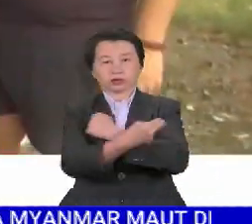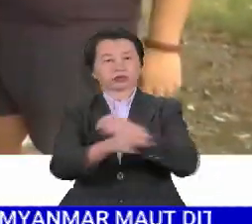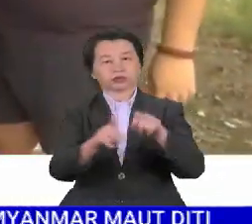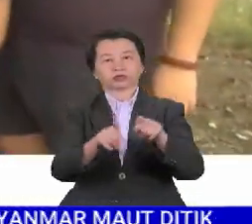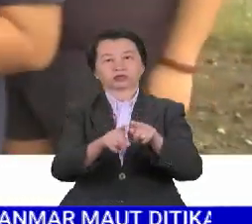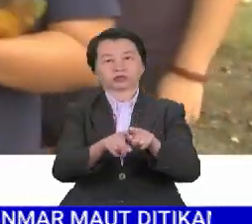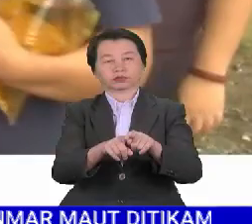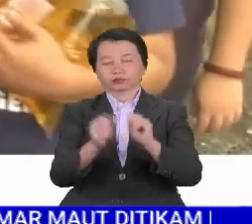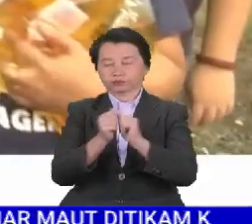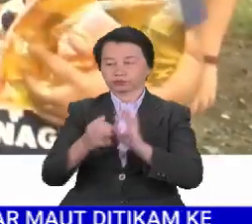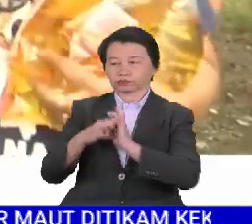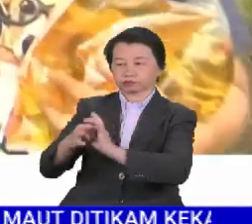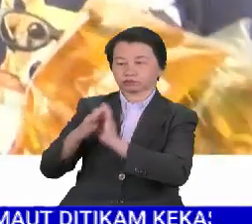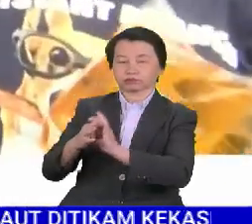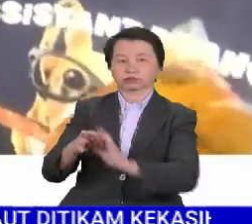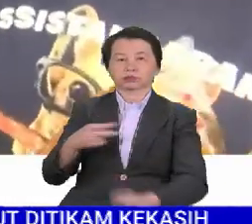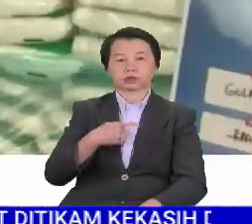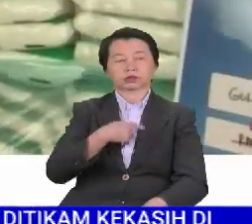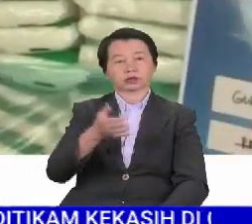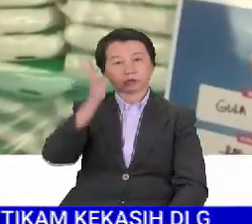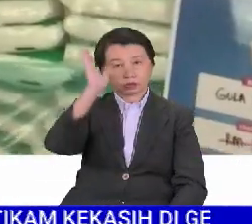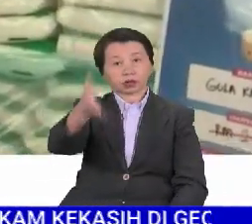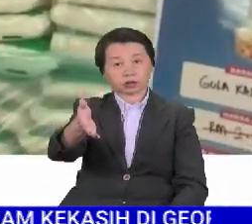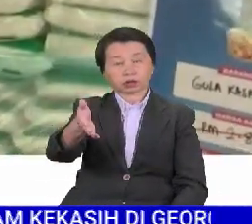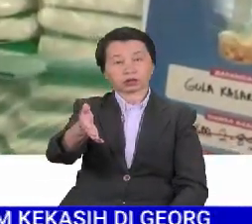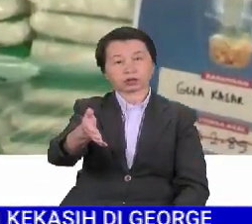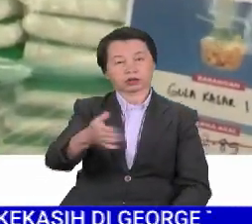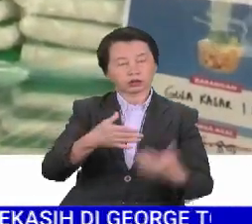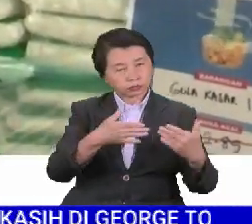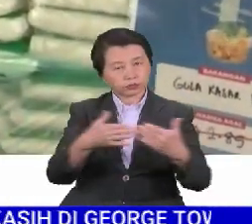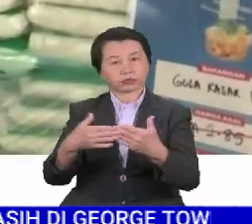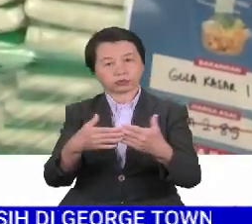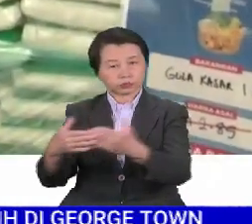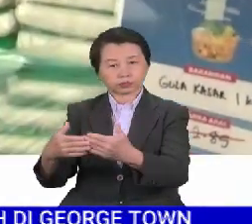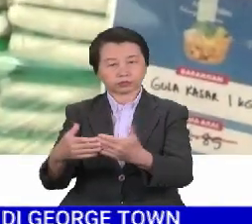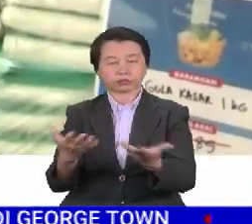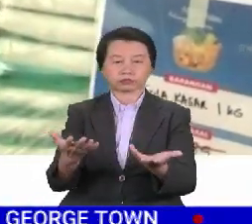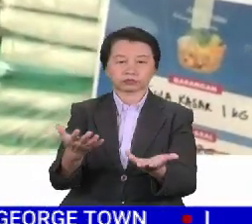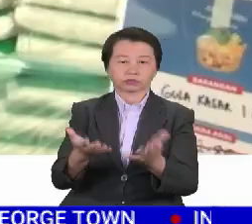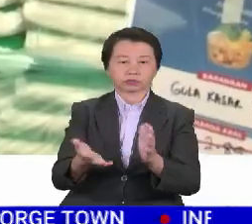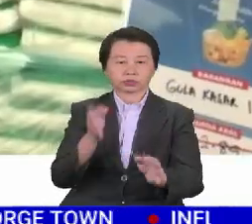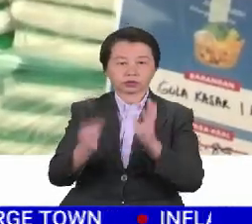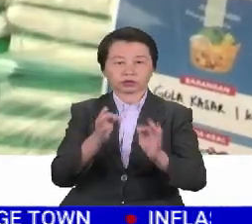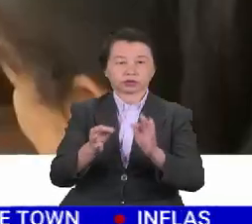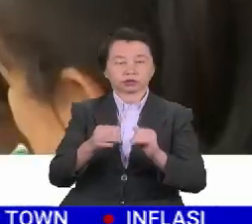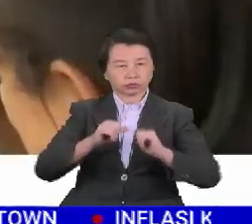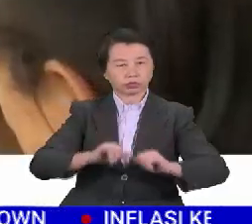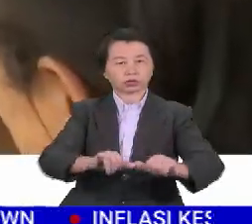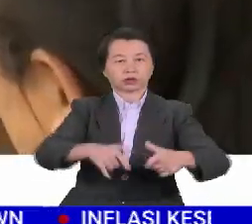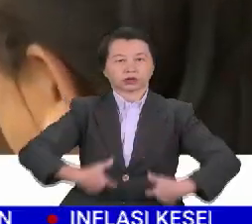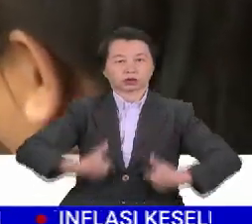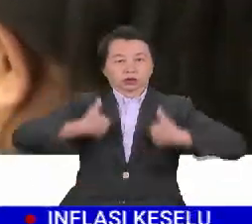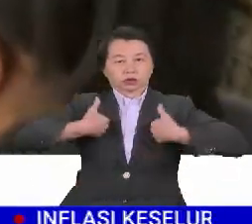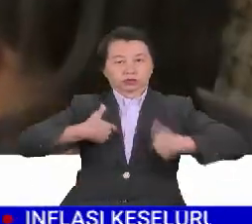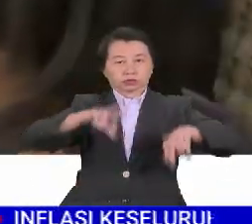Jadi dengan kerjasama seperti ini kita akan teruskan supaya kelangsungan hidup rakyat